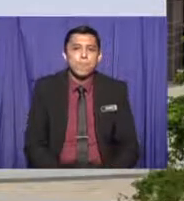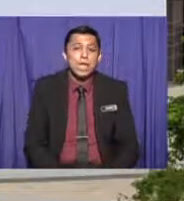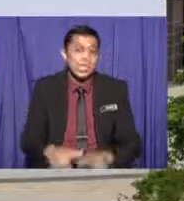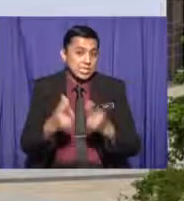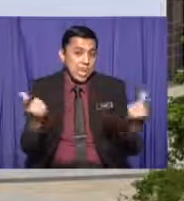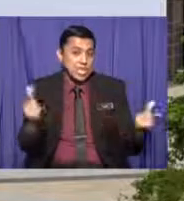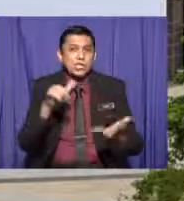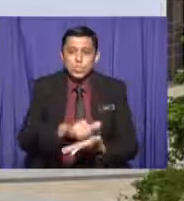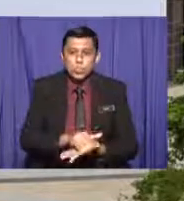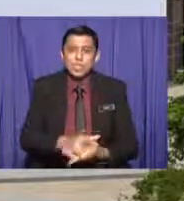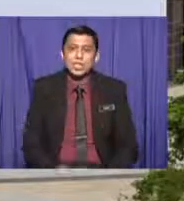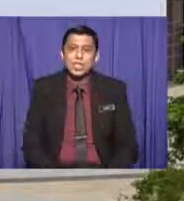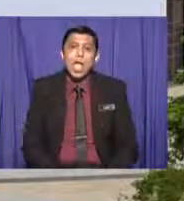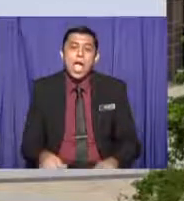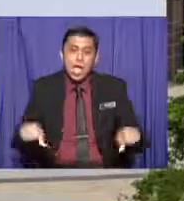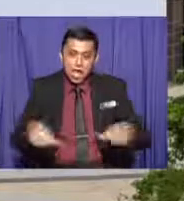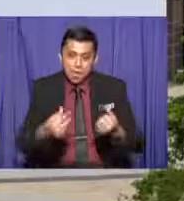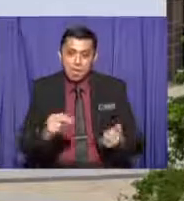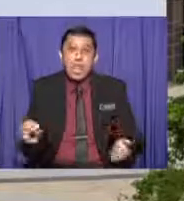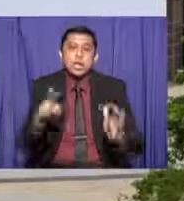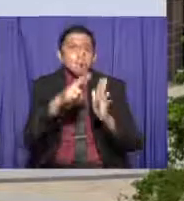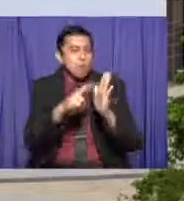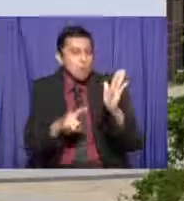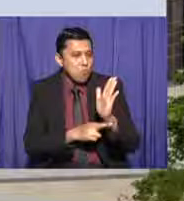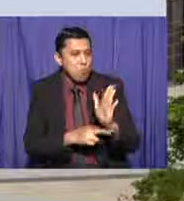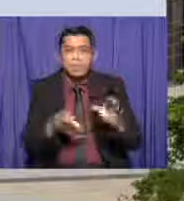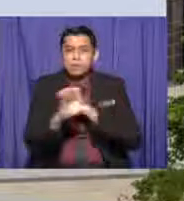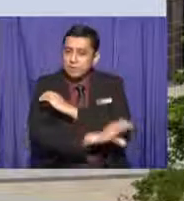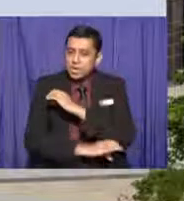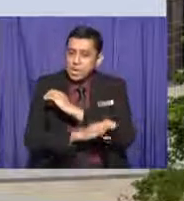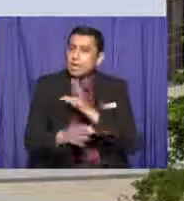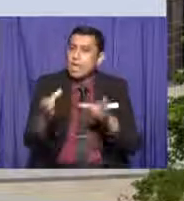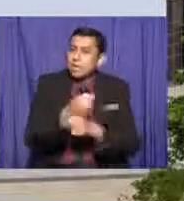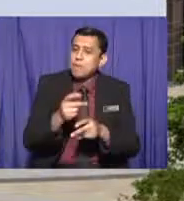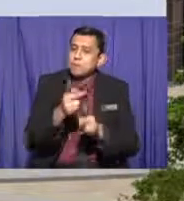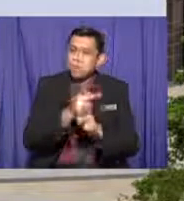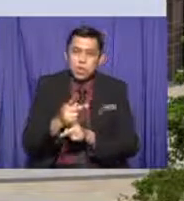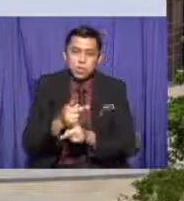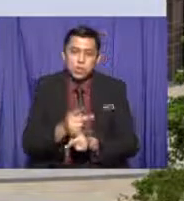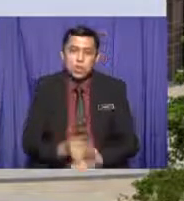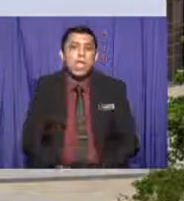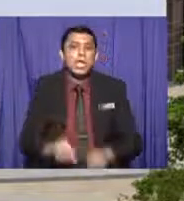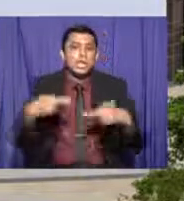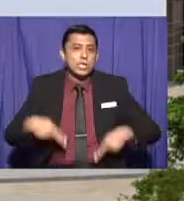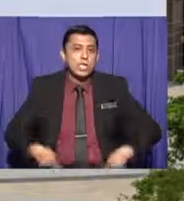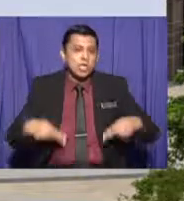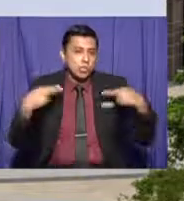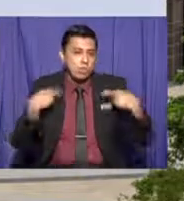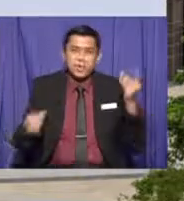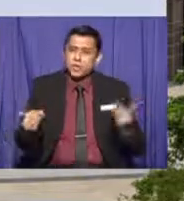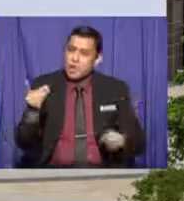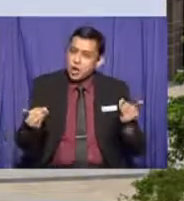Selain itu, amalan rukun negara dapat memelihara corak hidup